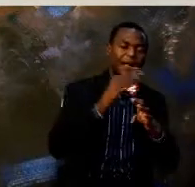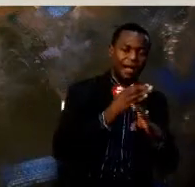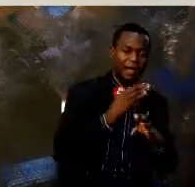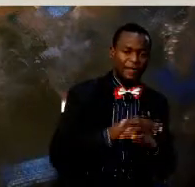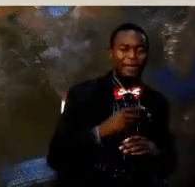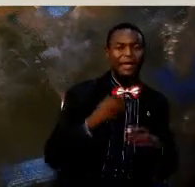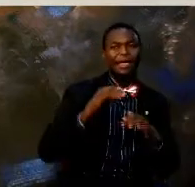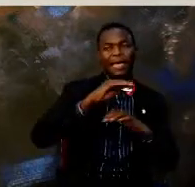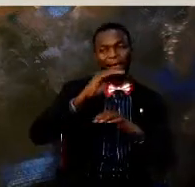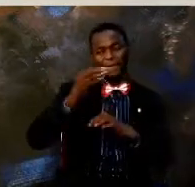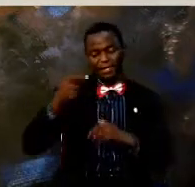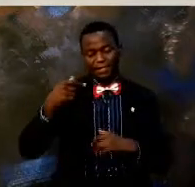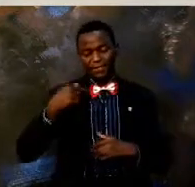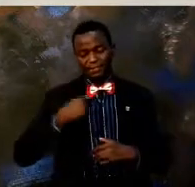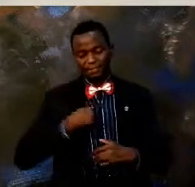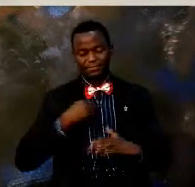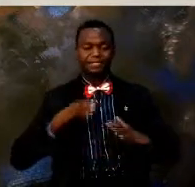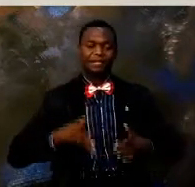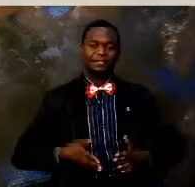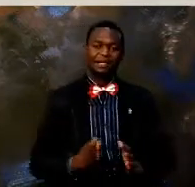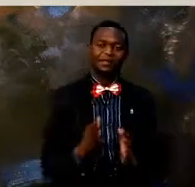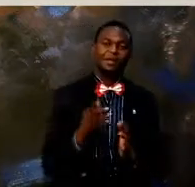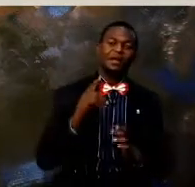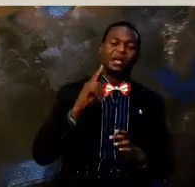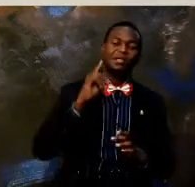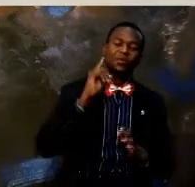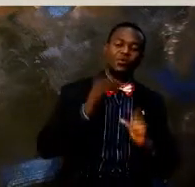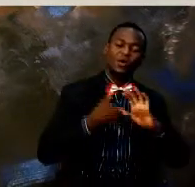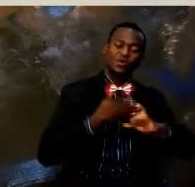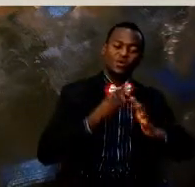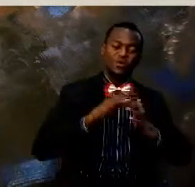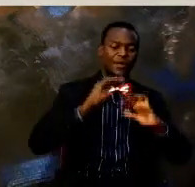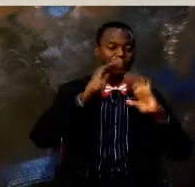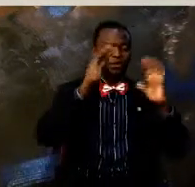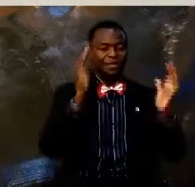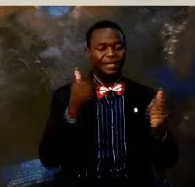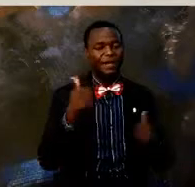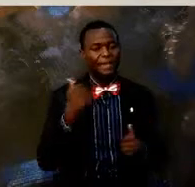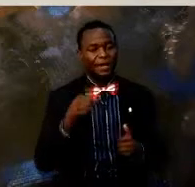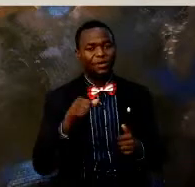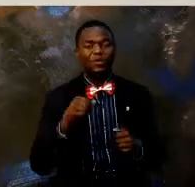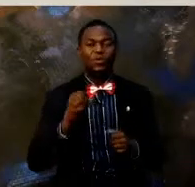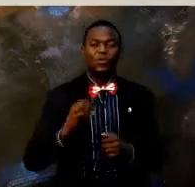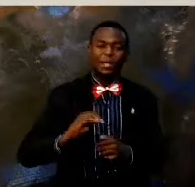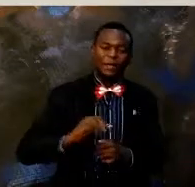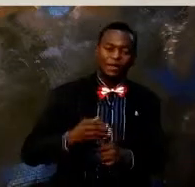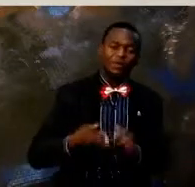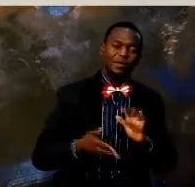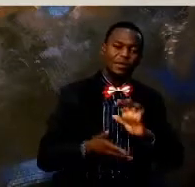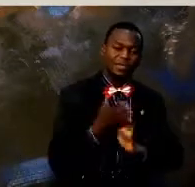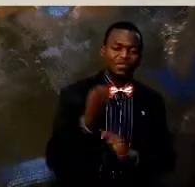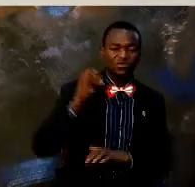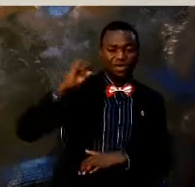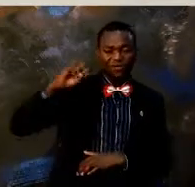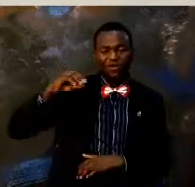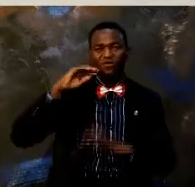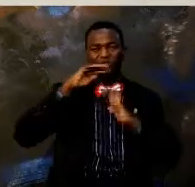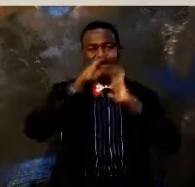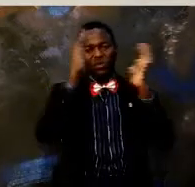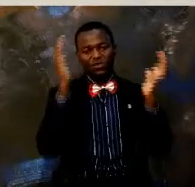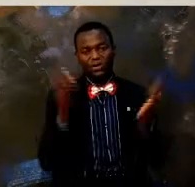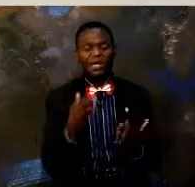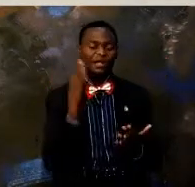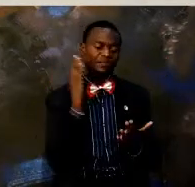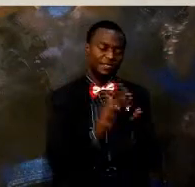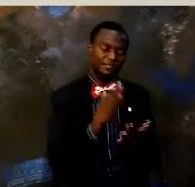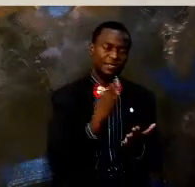na alizaliwa, alipokuwa hajaiumba dunia wala makonde wala chanzo cha mavumbi ya dunia,